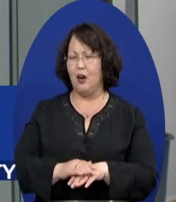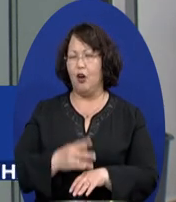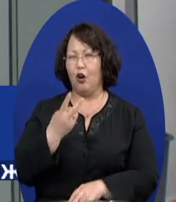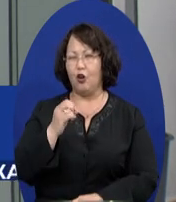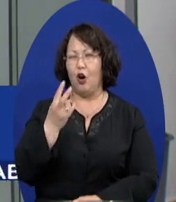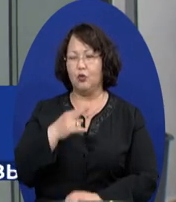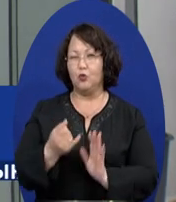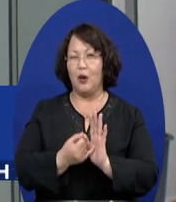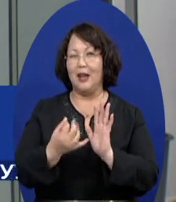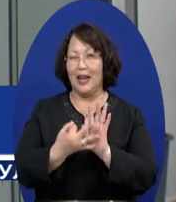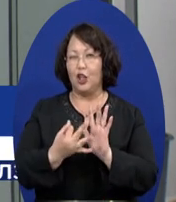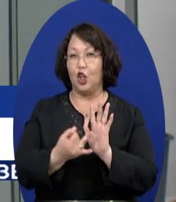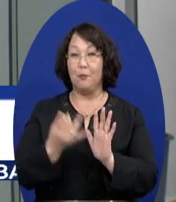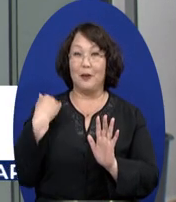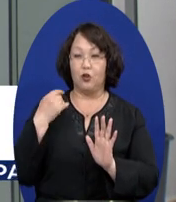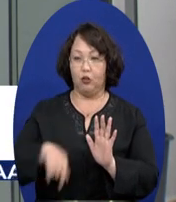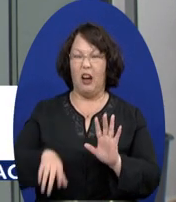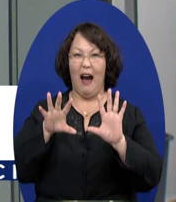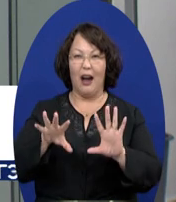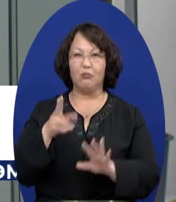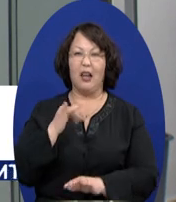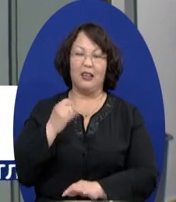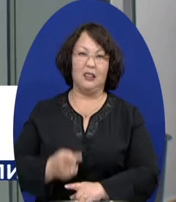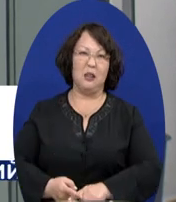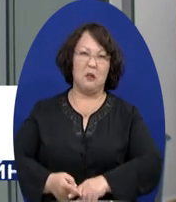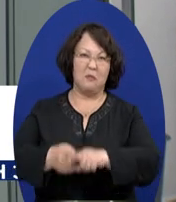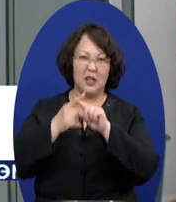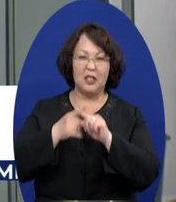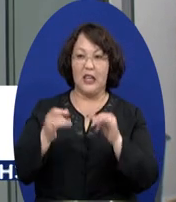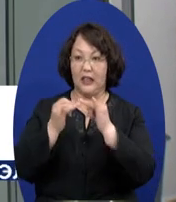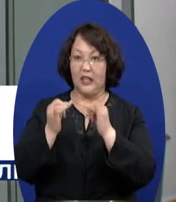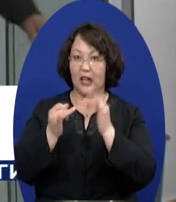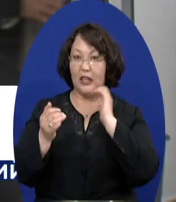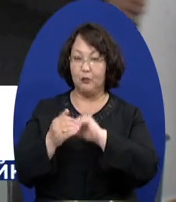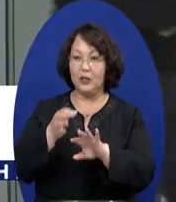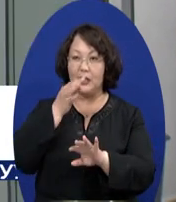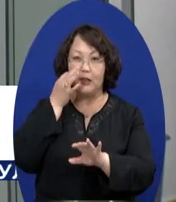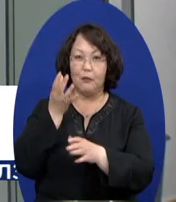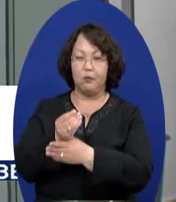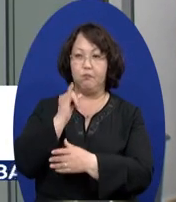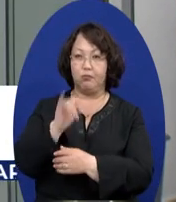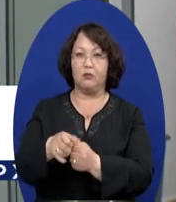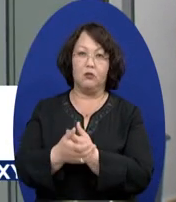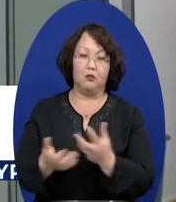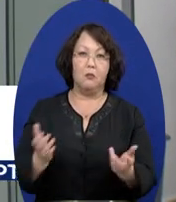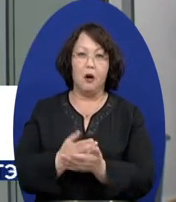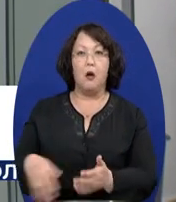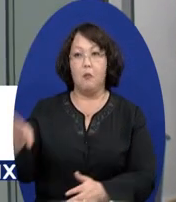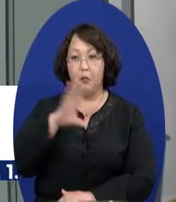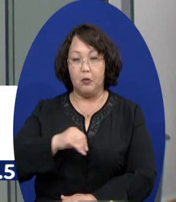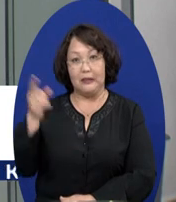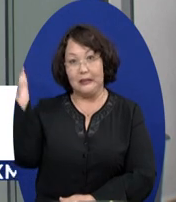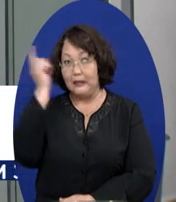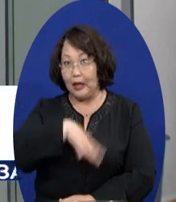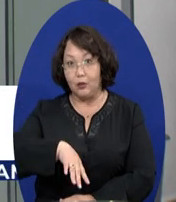байна. Захим орчин маань өөрөө энэ заллих гэмт хэргийн хэрэгсэл болоод байгаа маа гэдэг нь маш ойлгох хэрэгтэй. Хамгийн гол нь бид бүхэн юусоо танихгүй